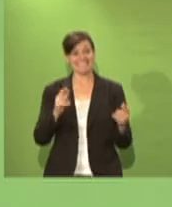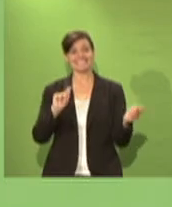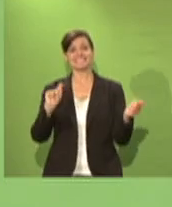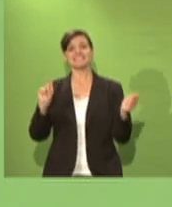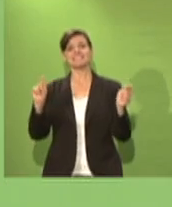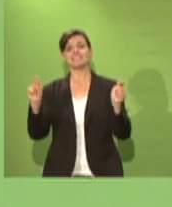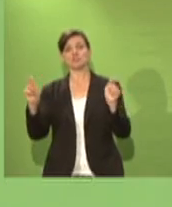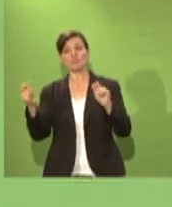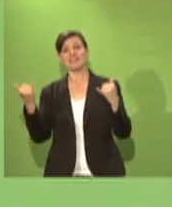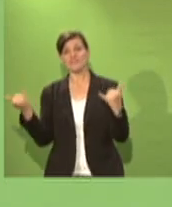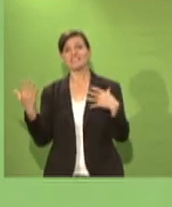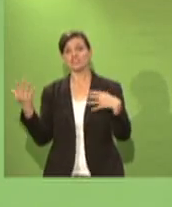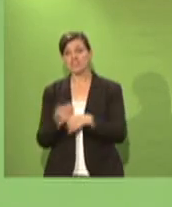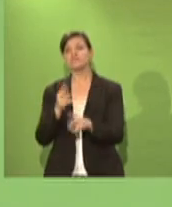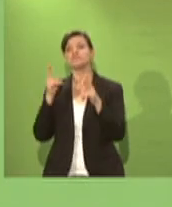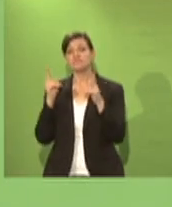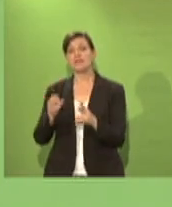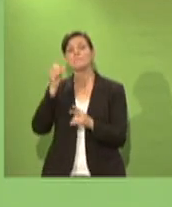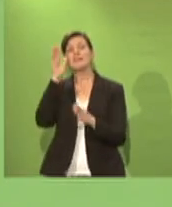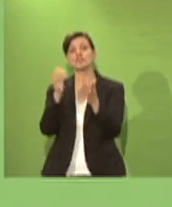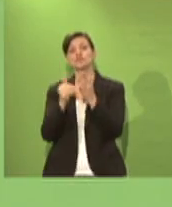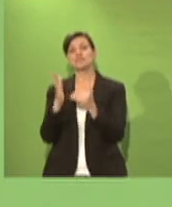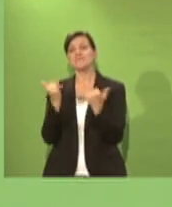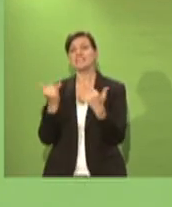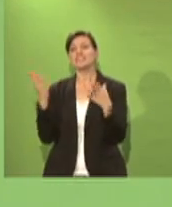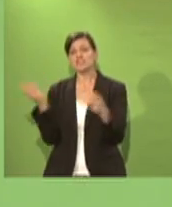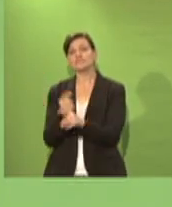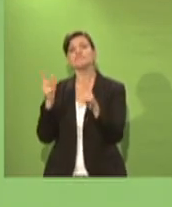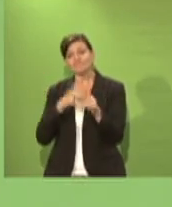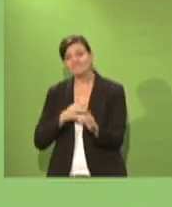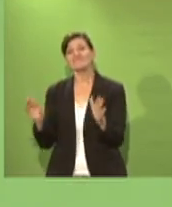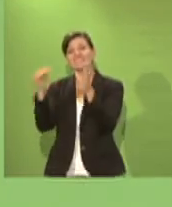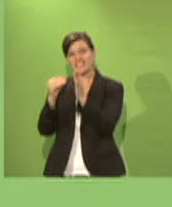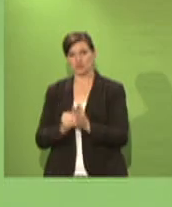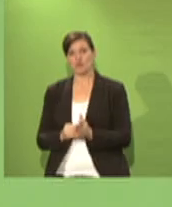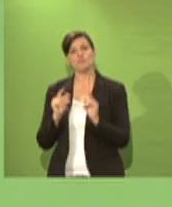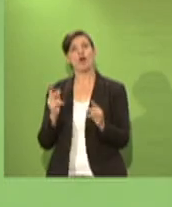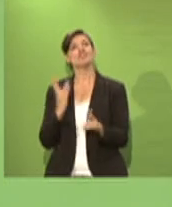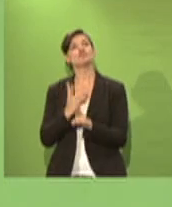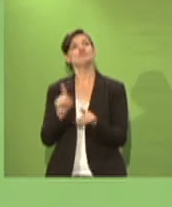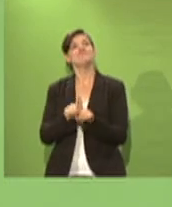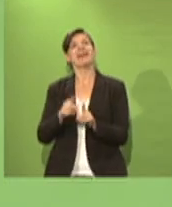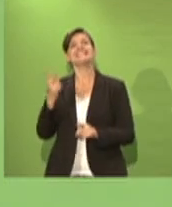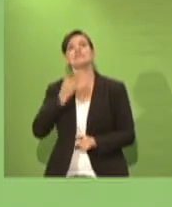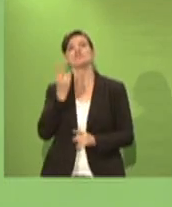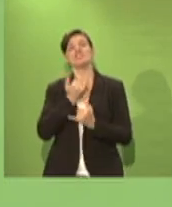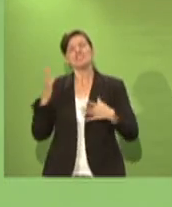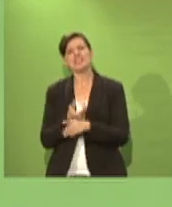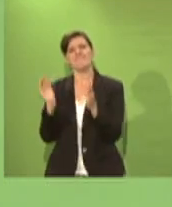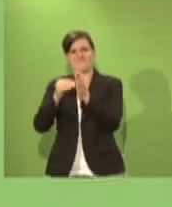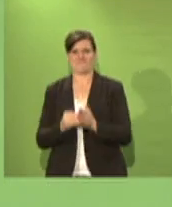Verankerung in den Strukturen des Bildungssystems, also in den Bereich der Obligatorik? Damit